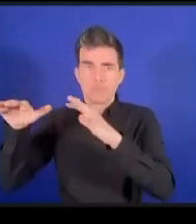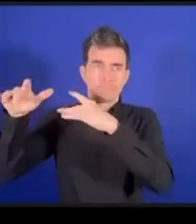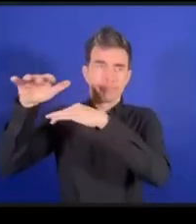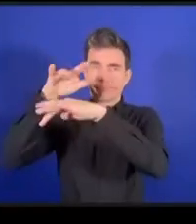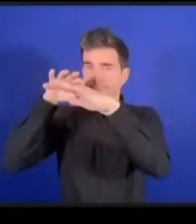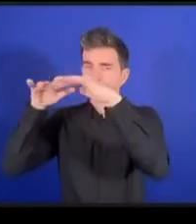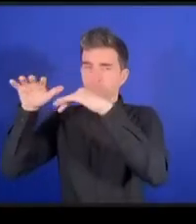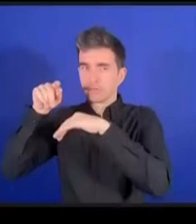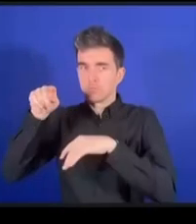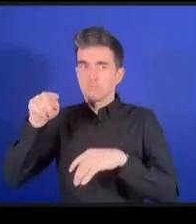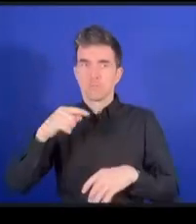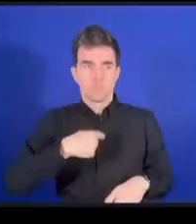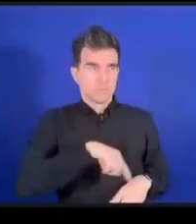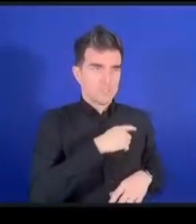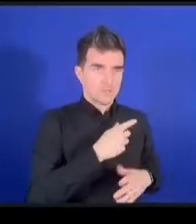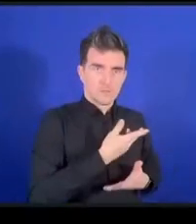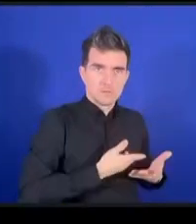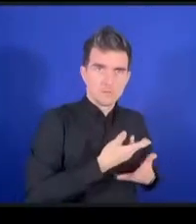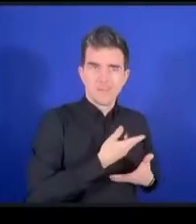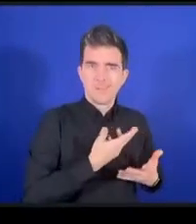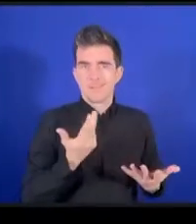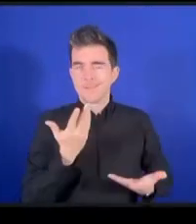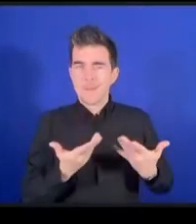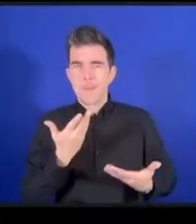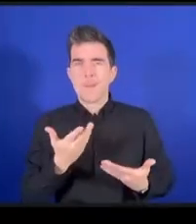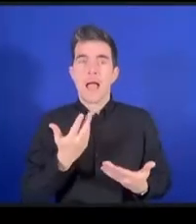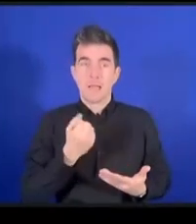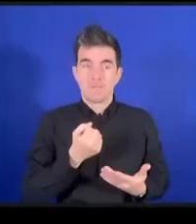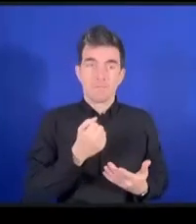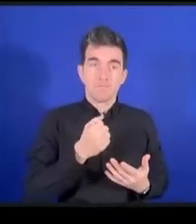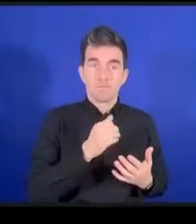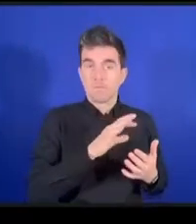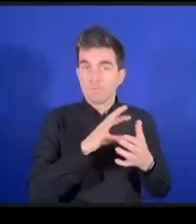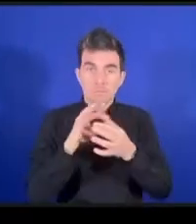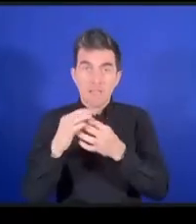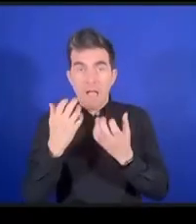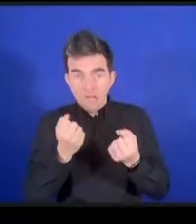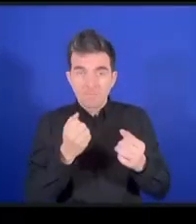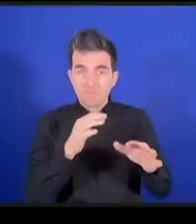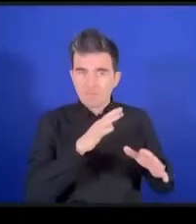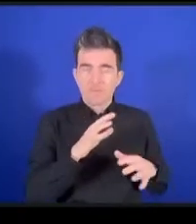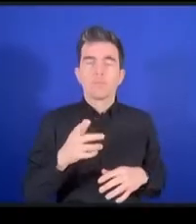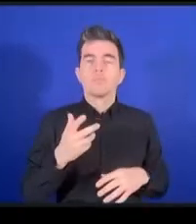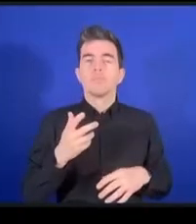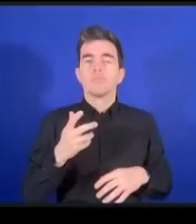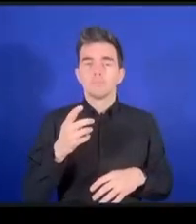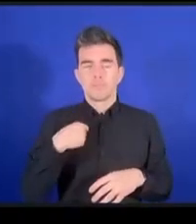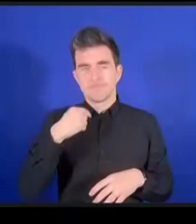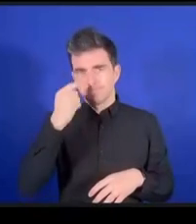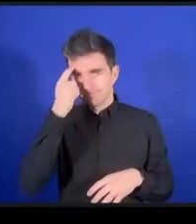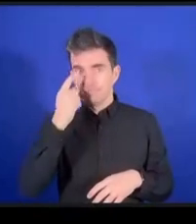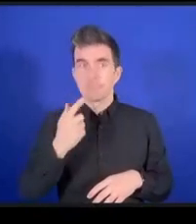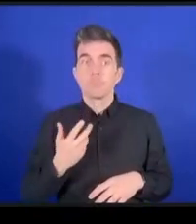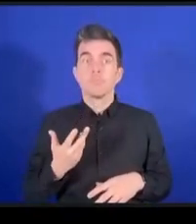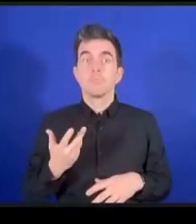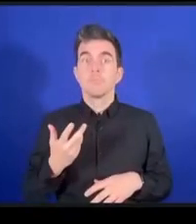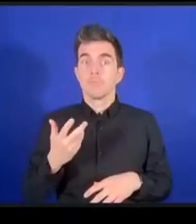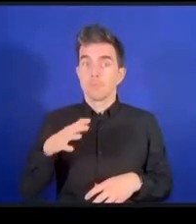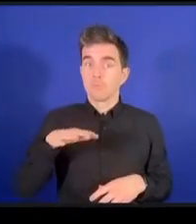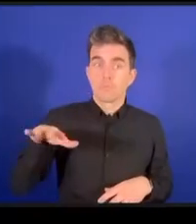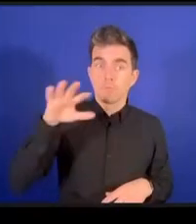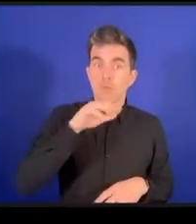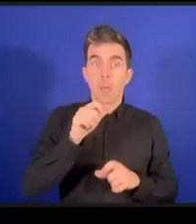работает Но на самом деле ВС это взаимосвязано и Если бы люди с которыми Мы работали понимали что они на самом деле